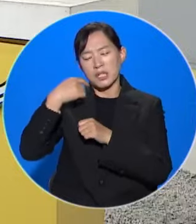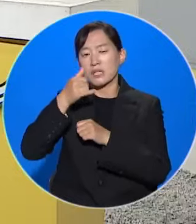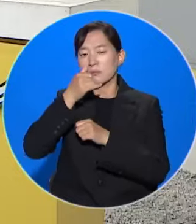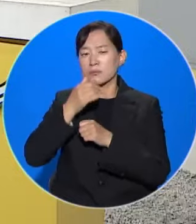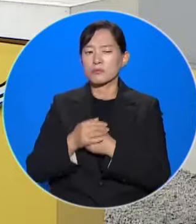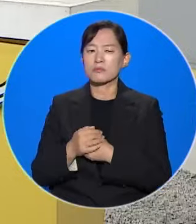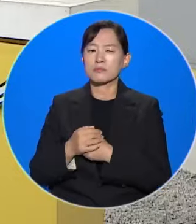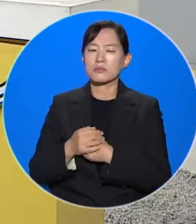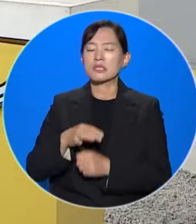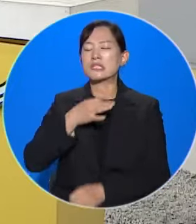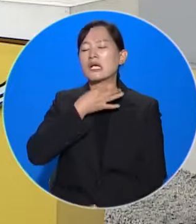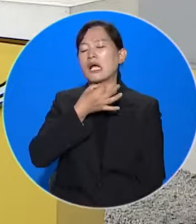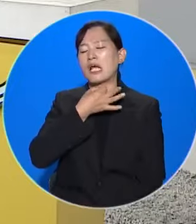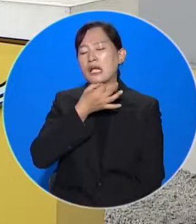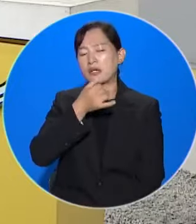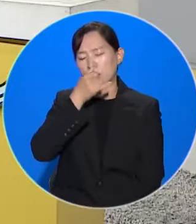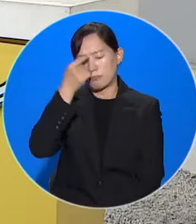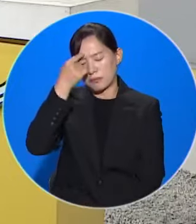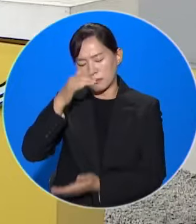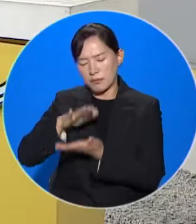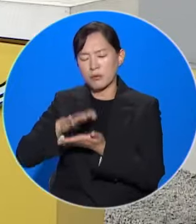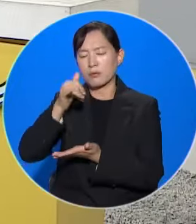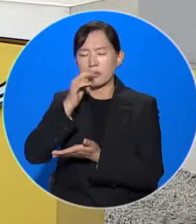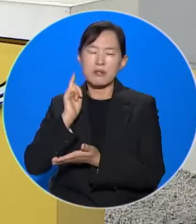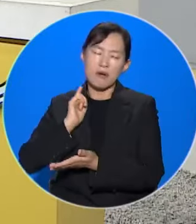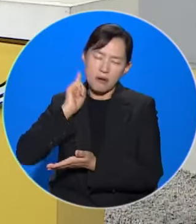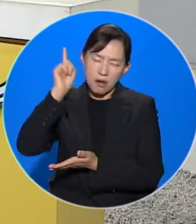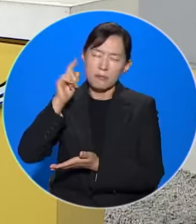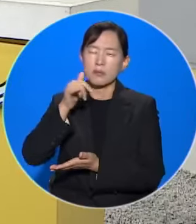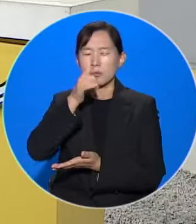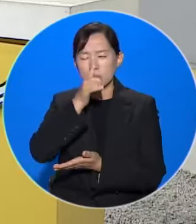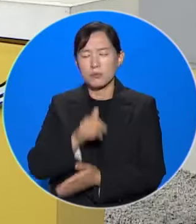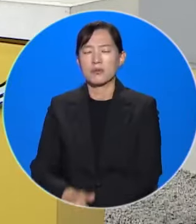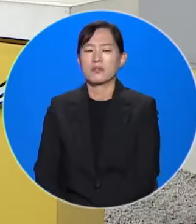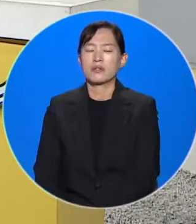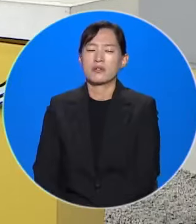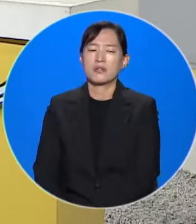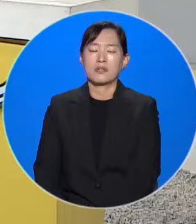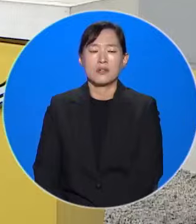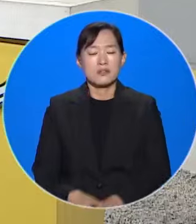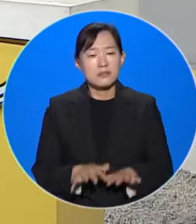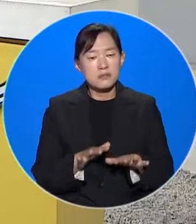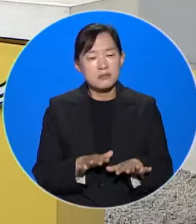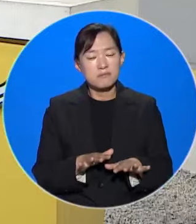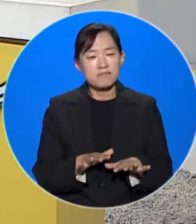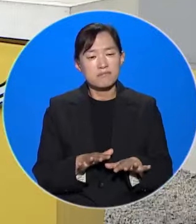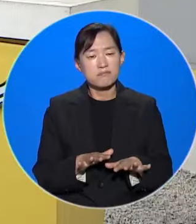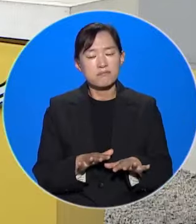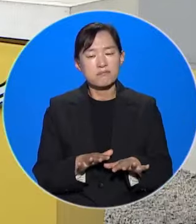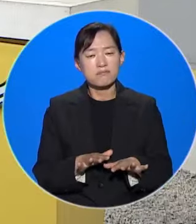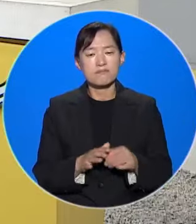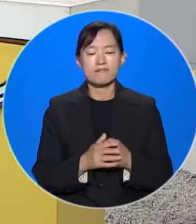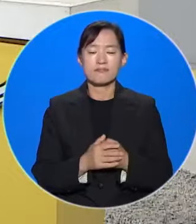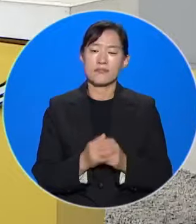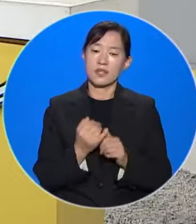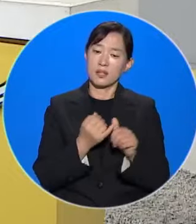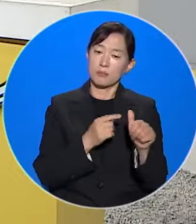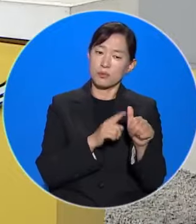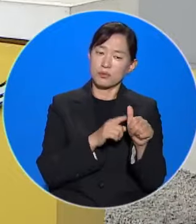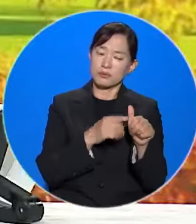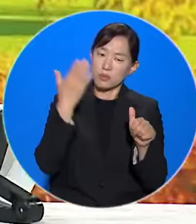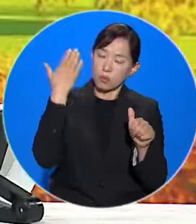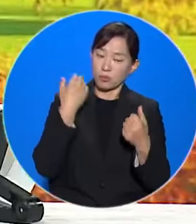그렇거든요. 간에 좀 끼고 열나고 저거 혈압 좀 올라가고 그러거든요. 아이고, 그러면 그 우리 남편분이